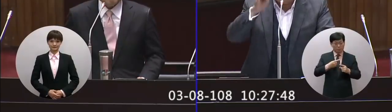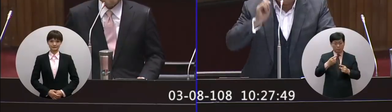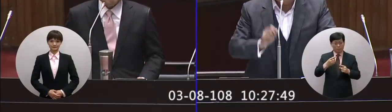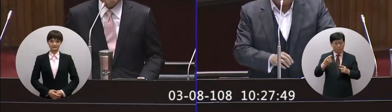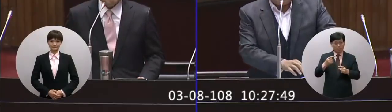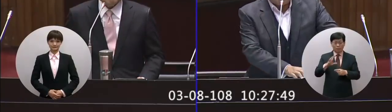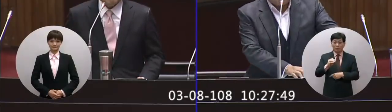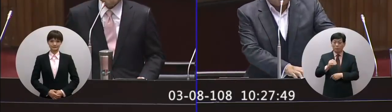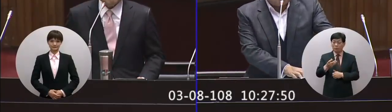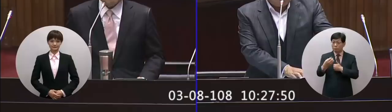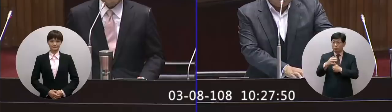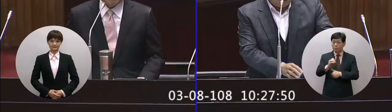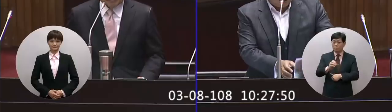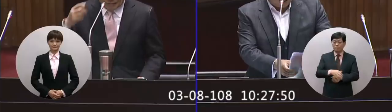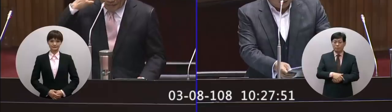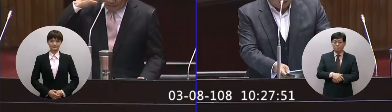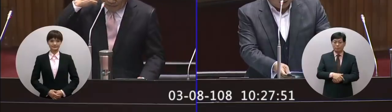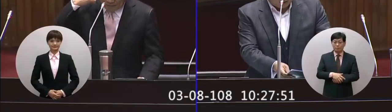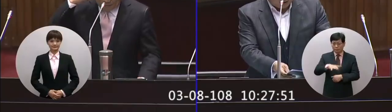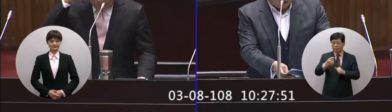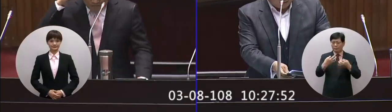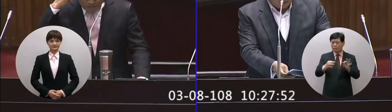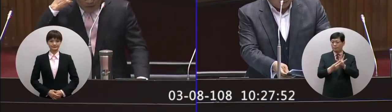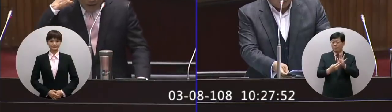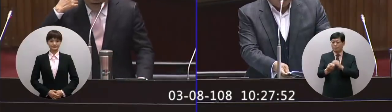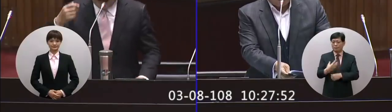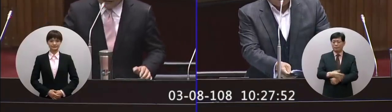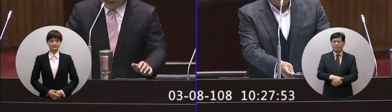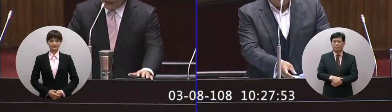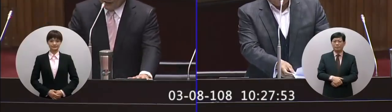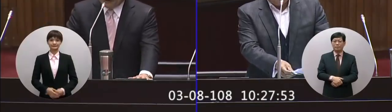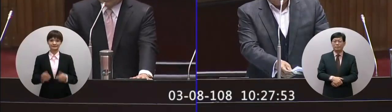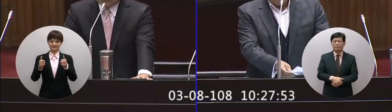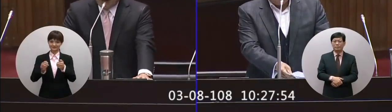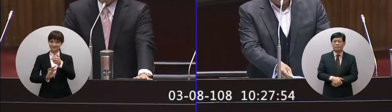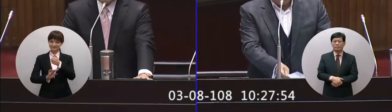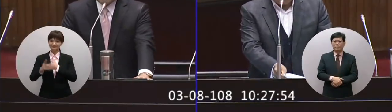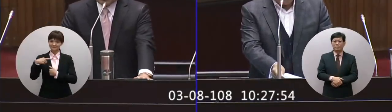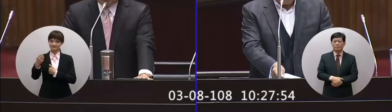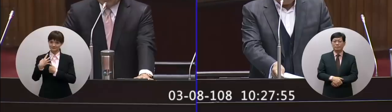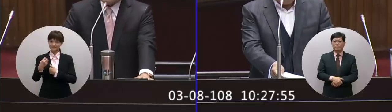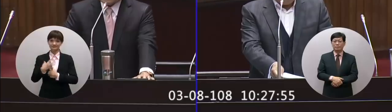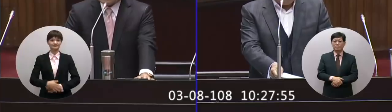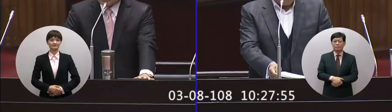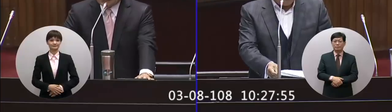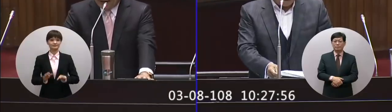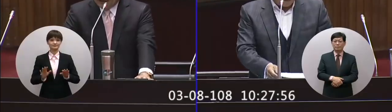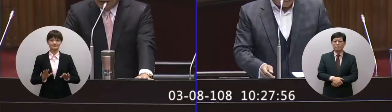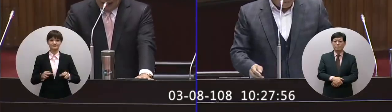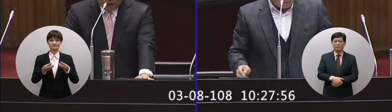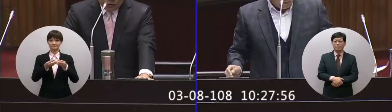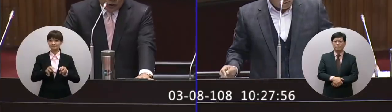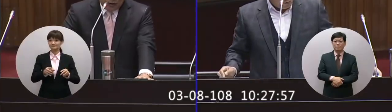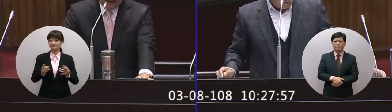什么东西是落价？院长你可不可以来先简单说一下？ 啊，很谢谢委员指教。那有关这一次的